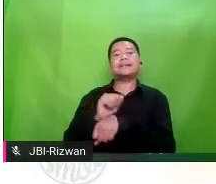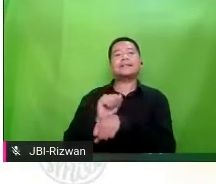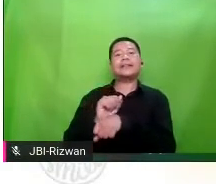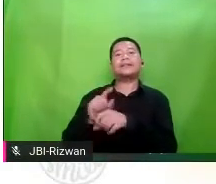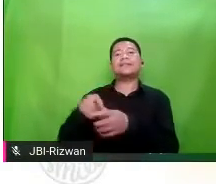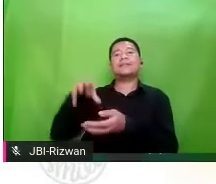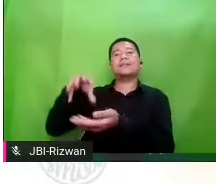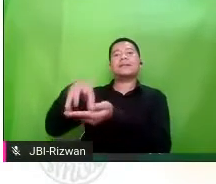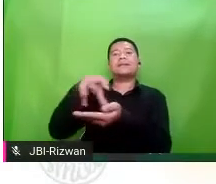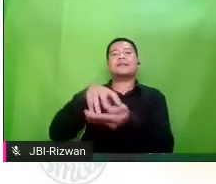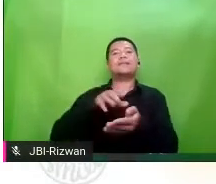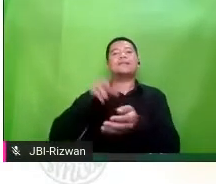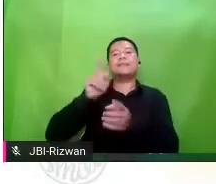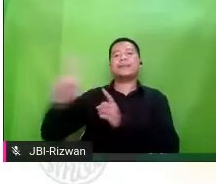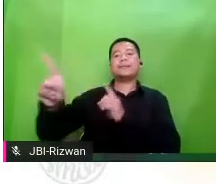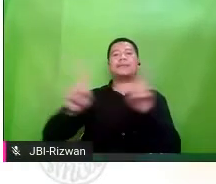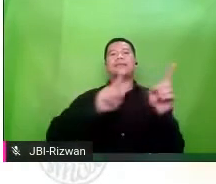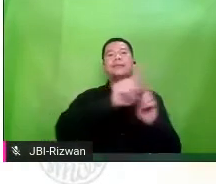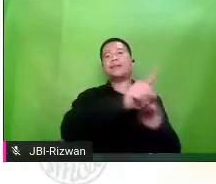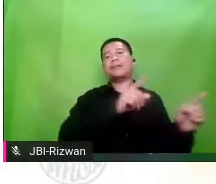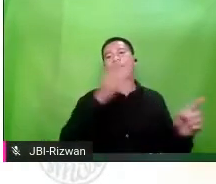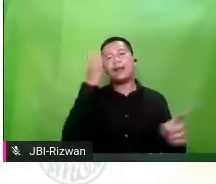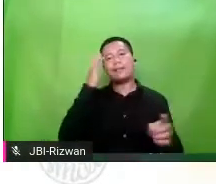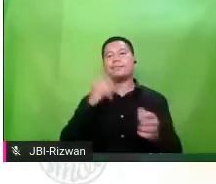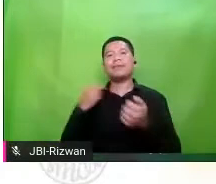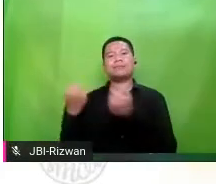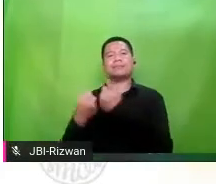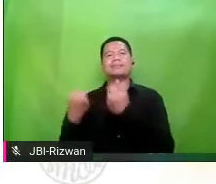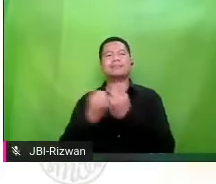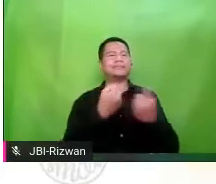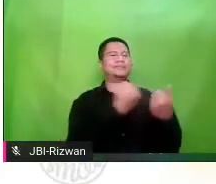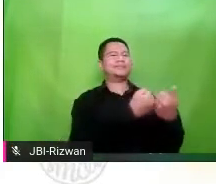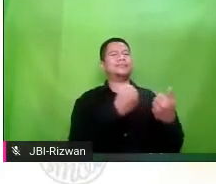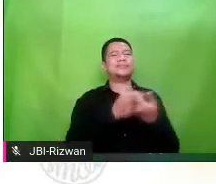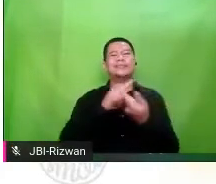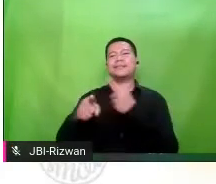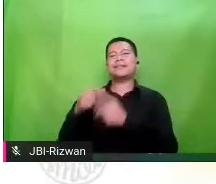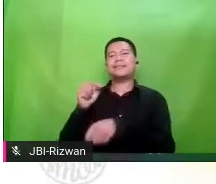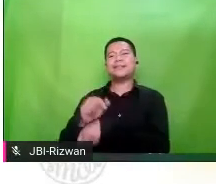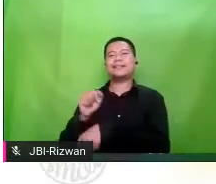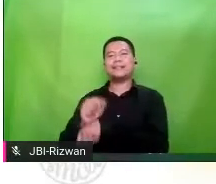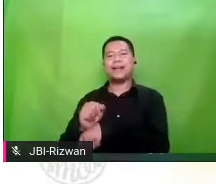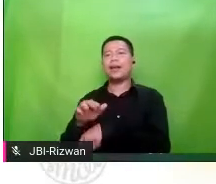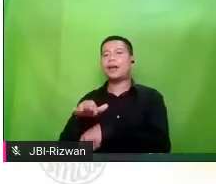ya, karena selalu ada konflik dengan teman-teman satu kerjanya atau